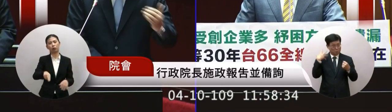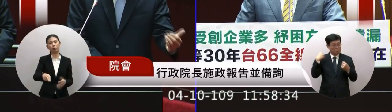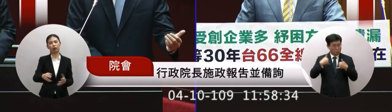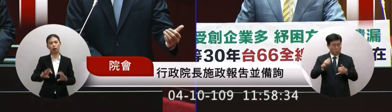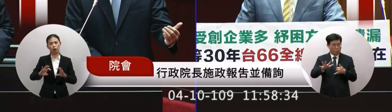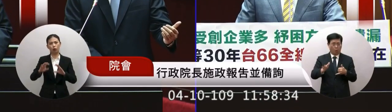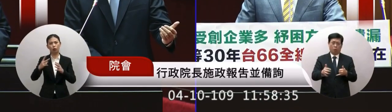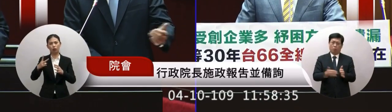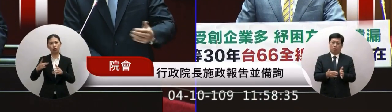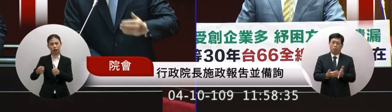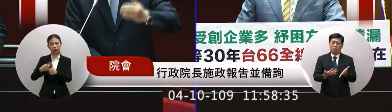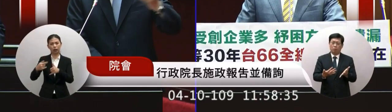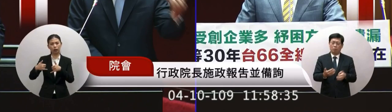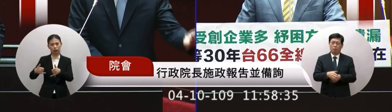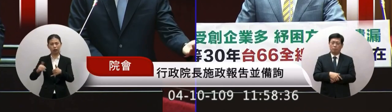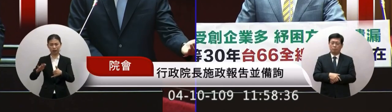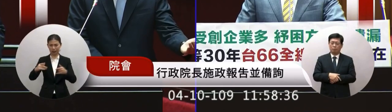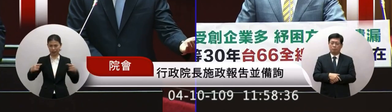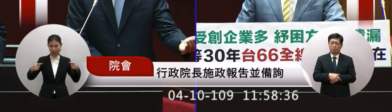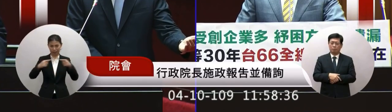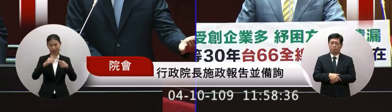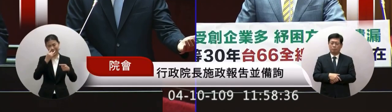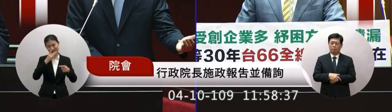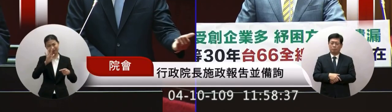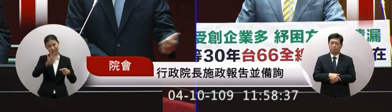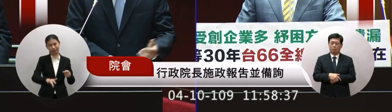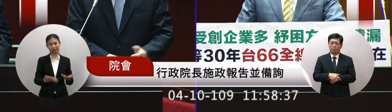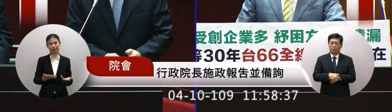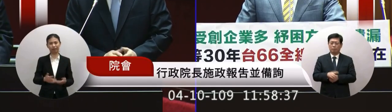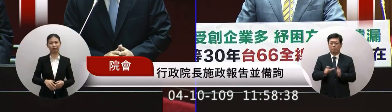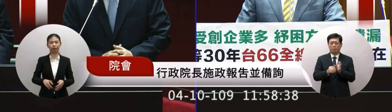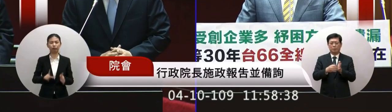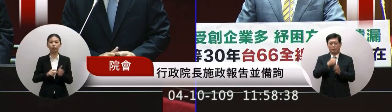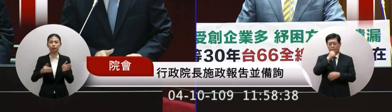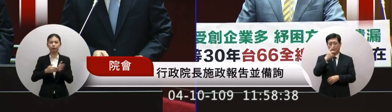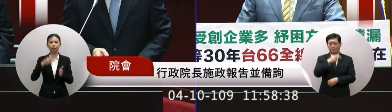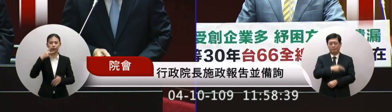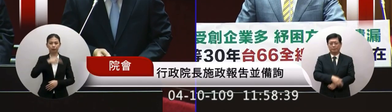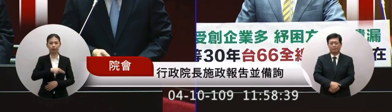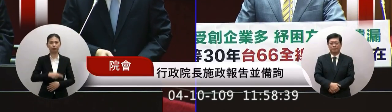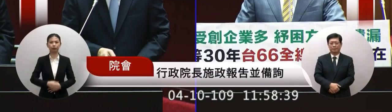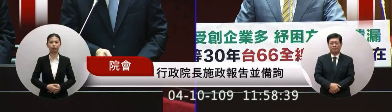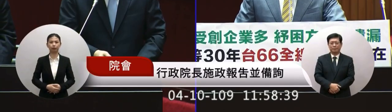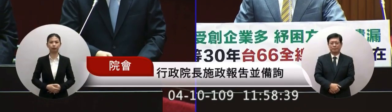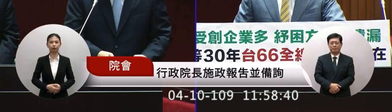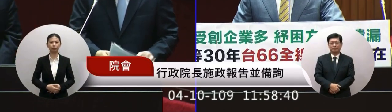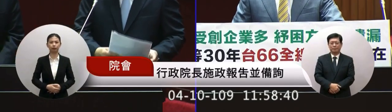了， 已经有路在那里，对啊，就是连不起来。 那这个行政上面，